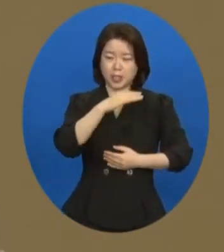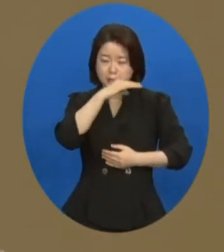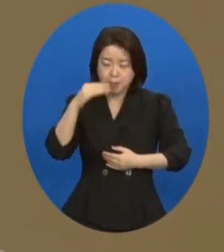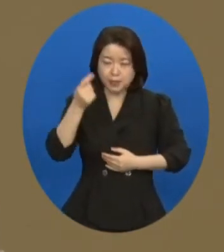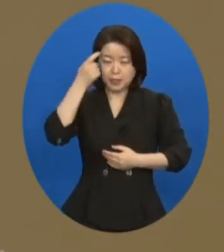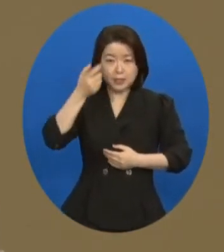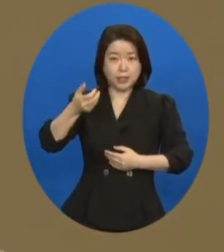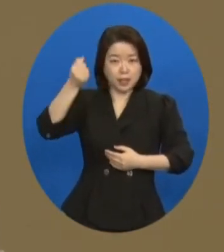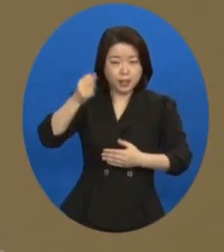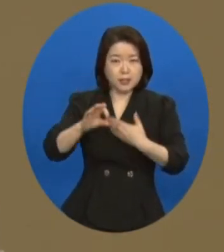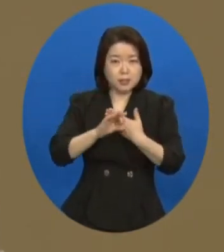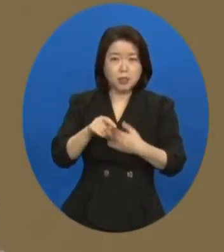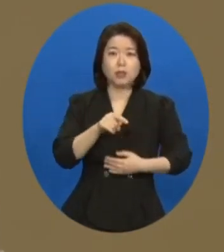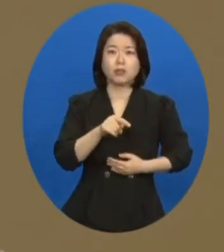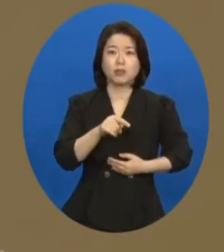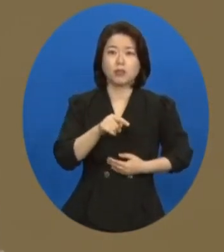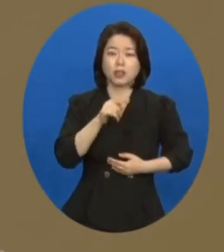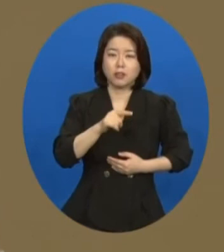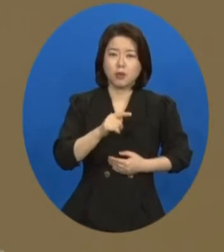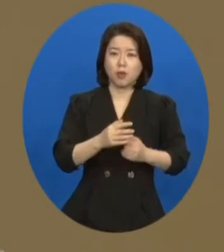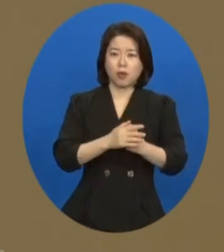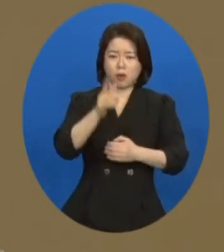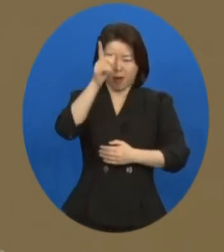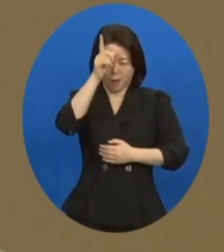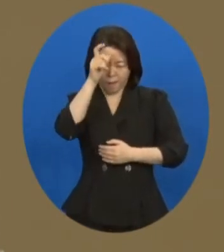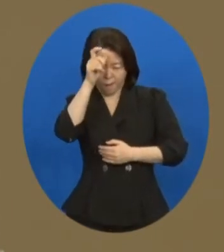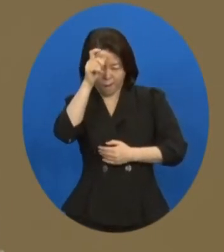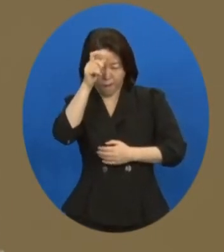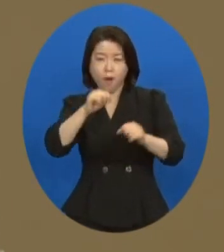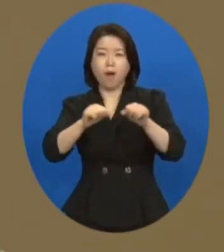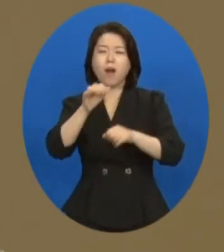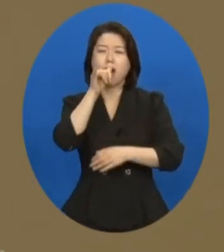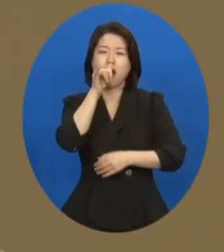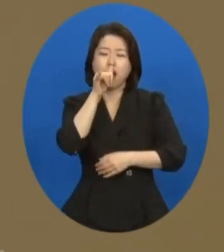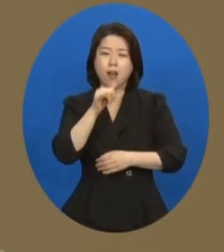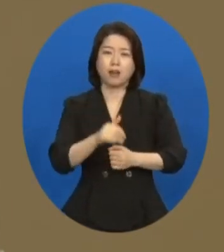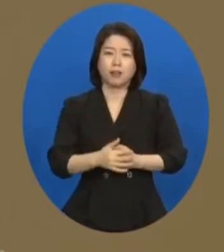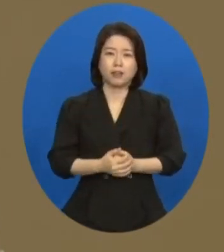생각하면 저는 아주 고집스럽게 씁니다